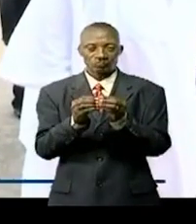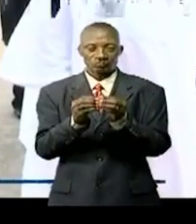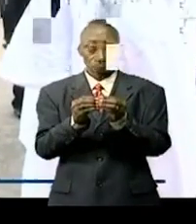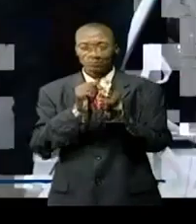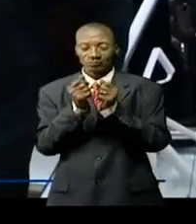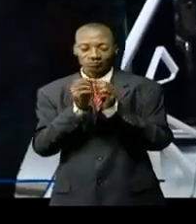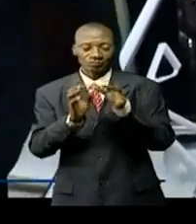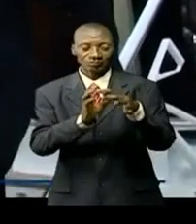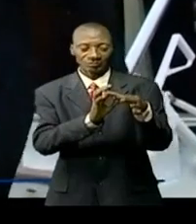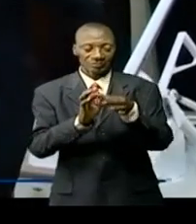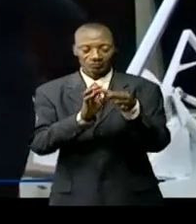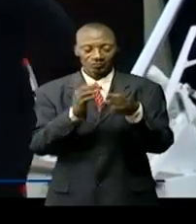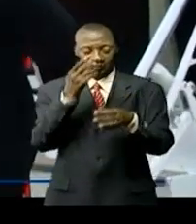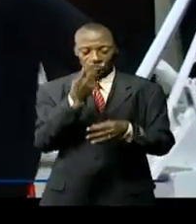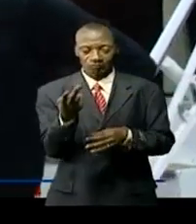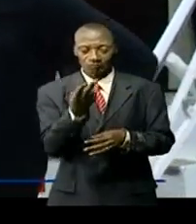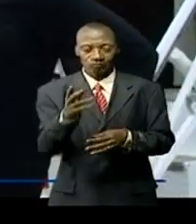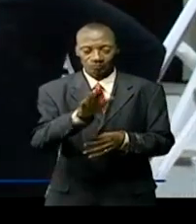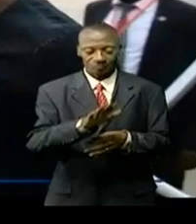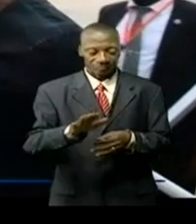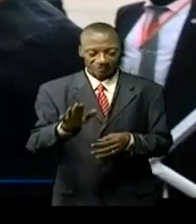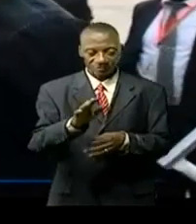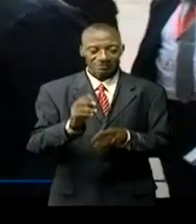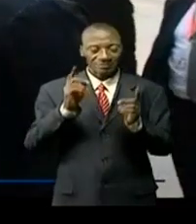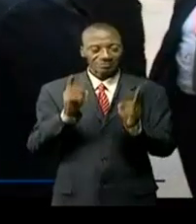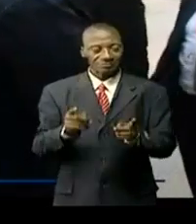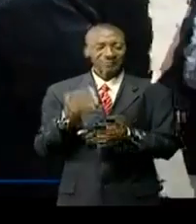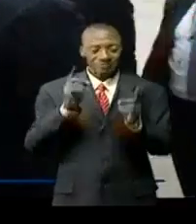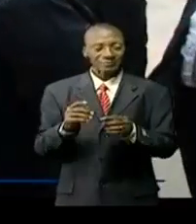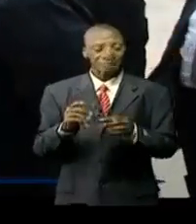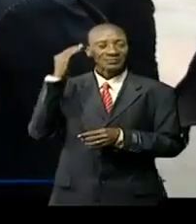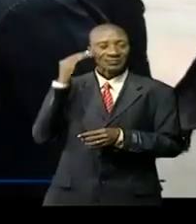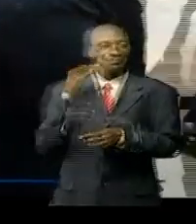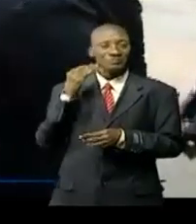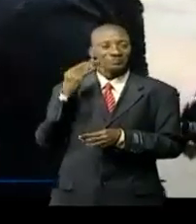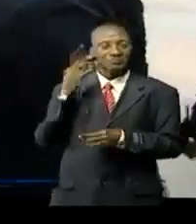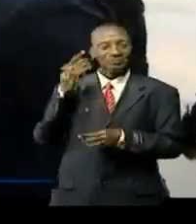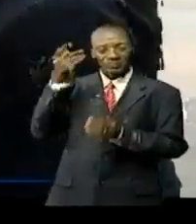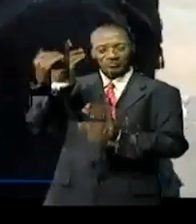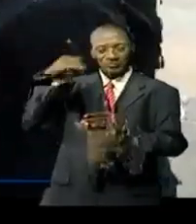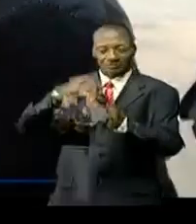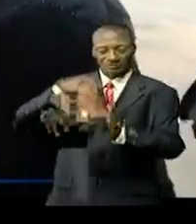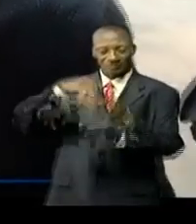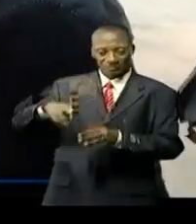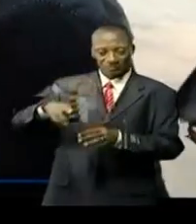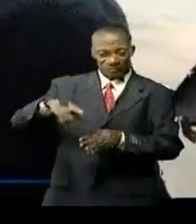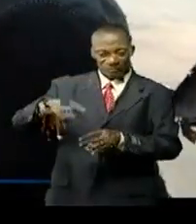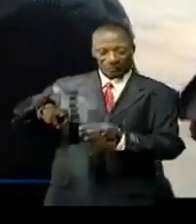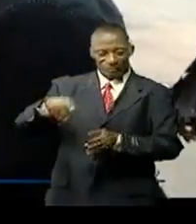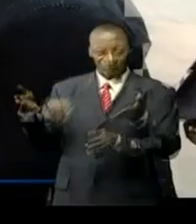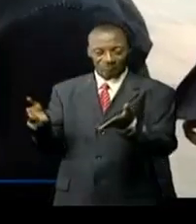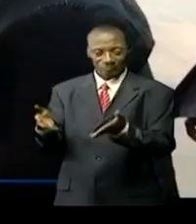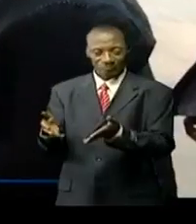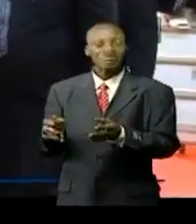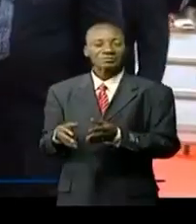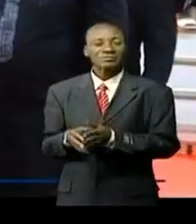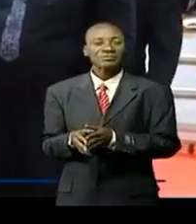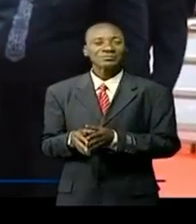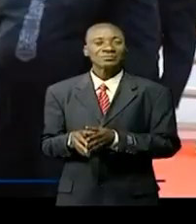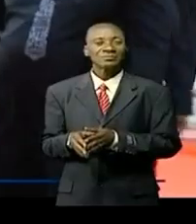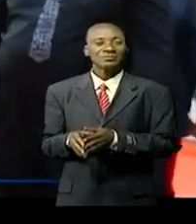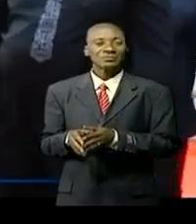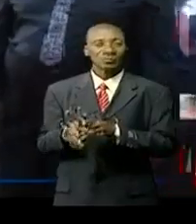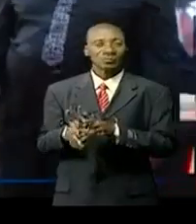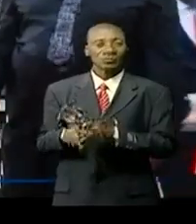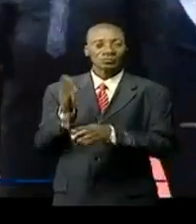À la descente de l'avion, il est accueilli par Didier Mandzenga, ministre de l'intégration régionale, suivi de Christian Bouchi-Ongala, conseiller principal du